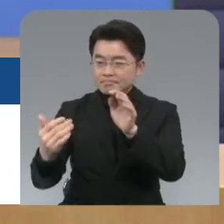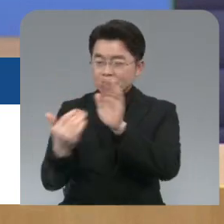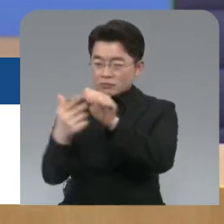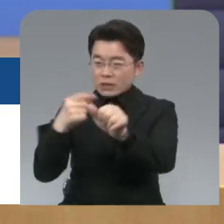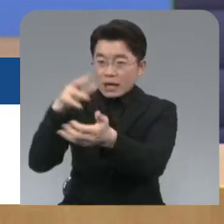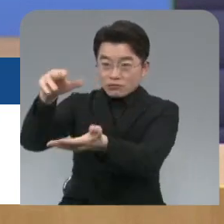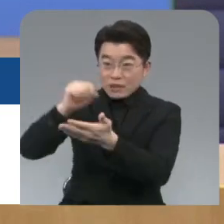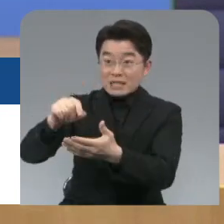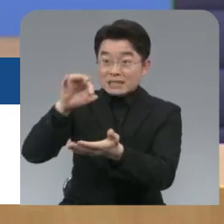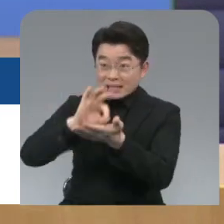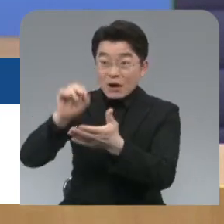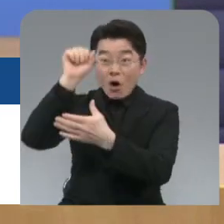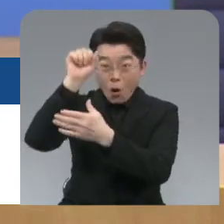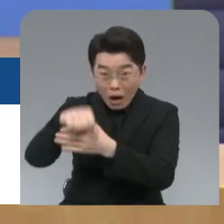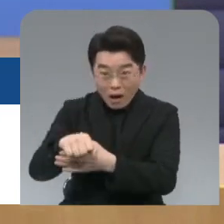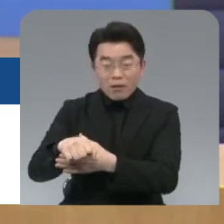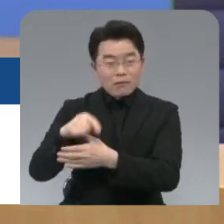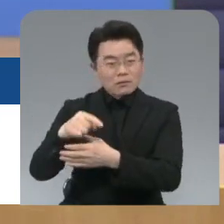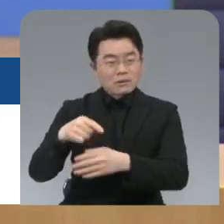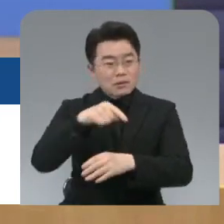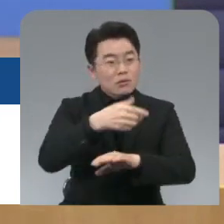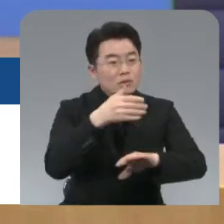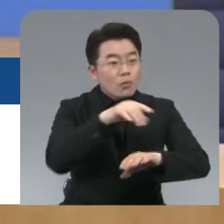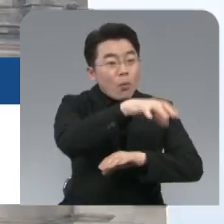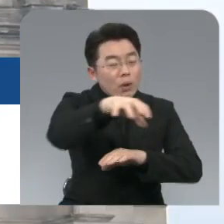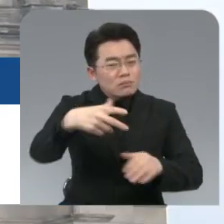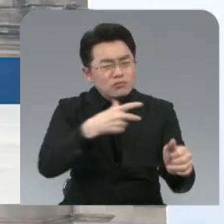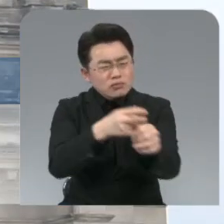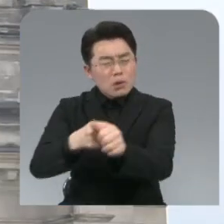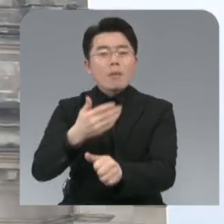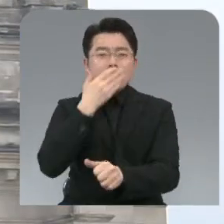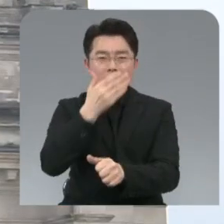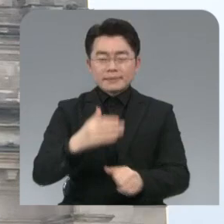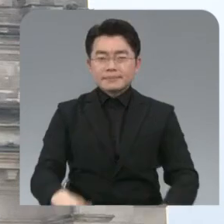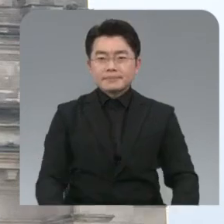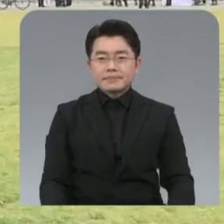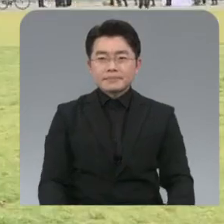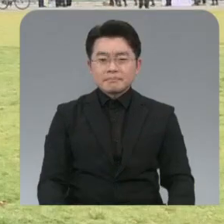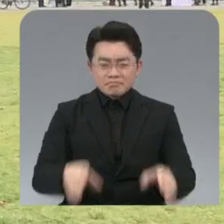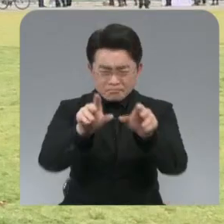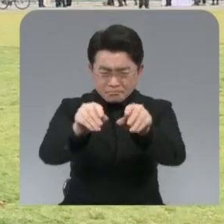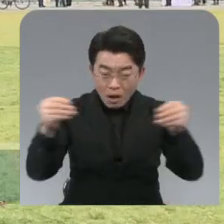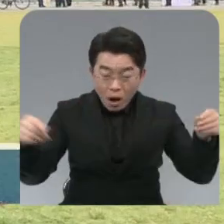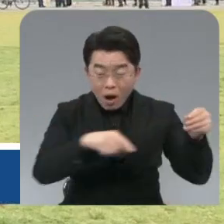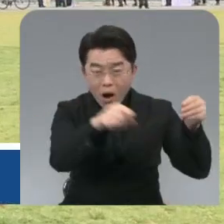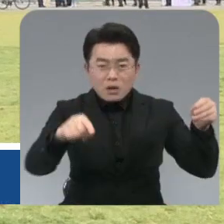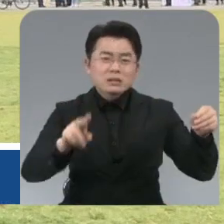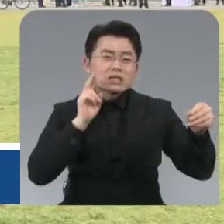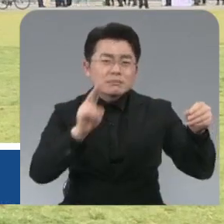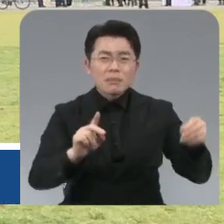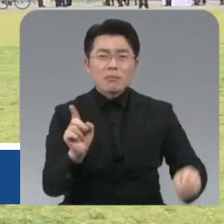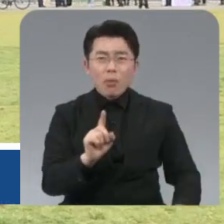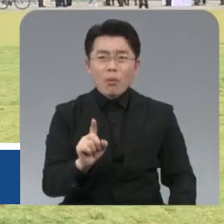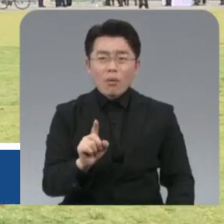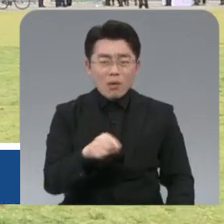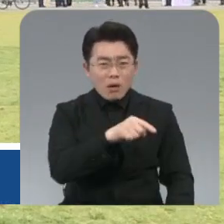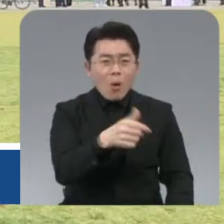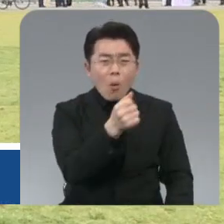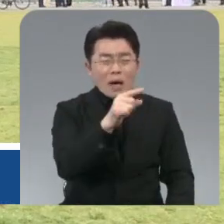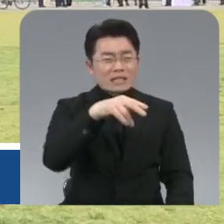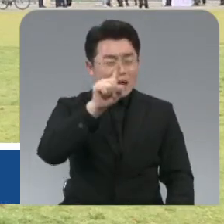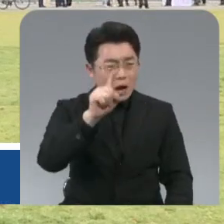auch jedem Bürger ein Impfangebot gemacht haben. 현실은 다릅니다. 화이자는 벨기에 공장 확충 공사로